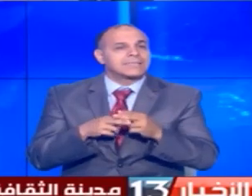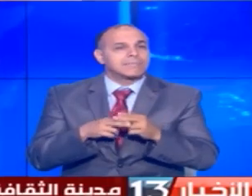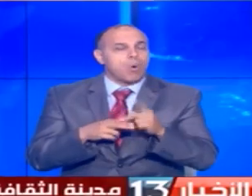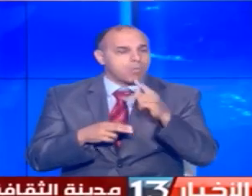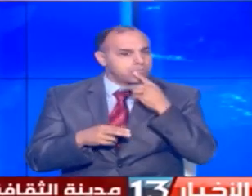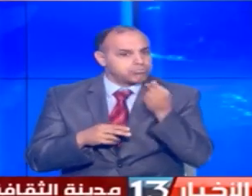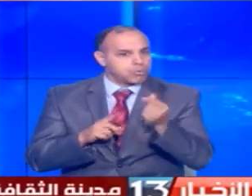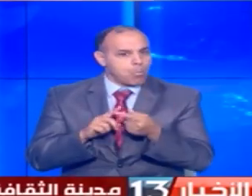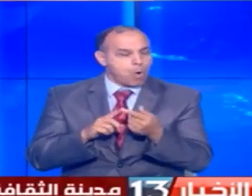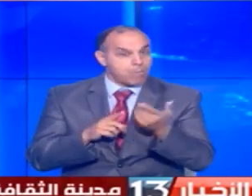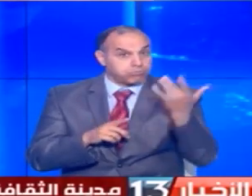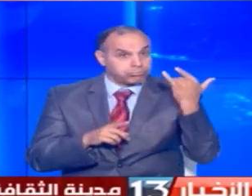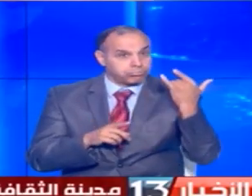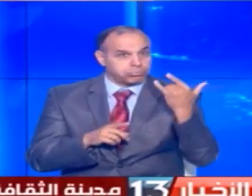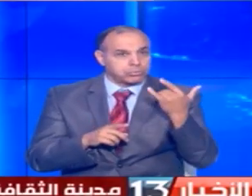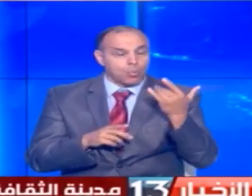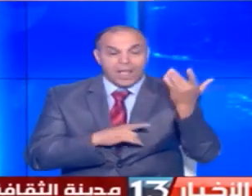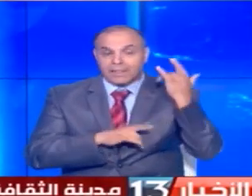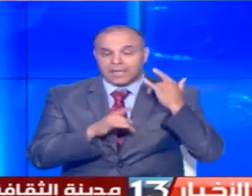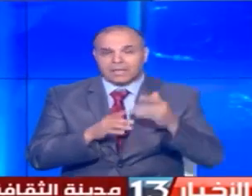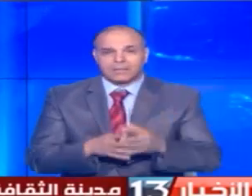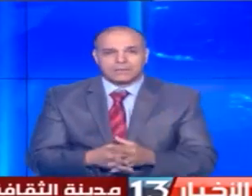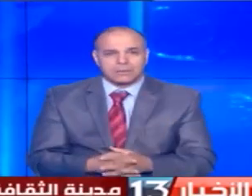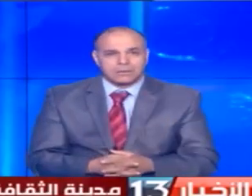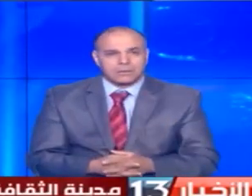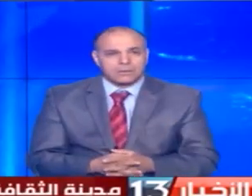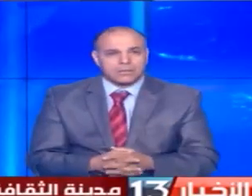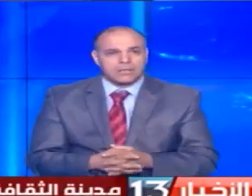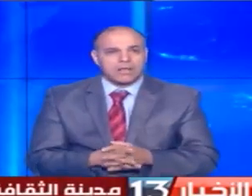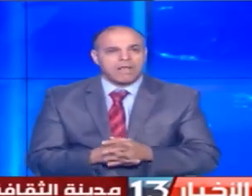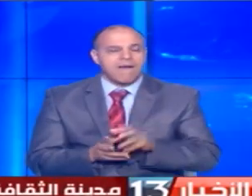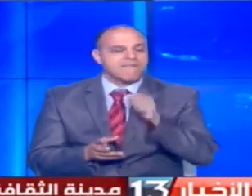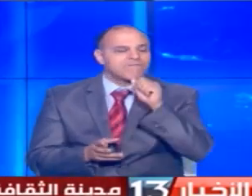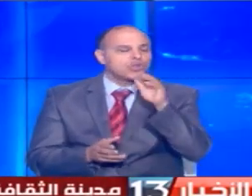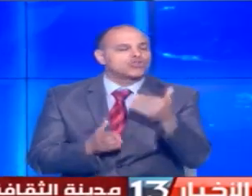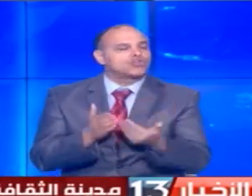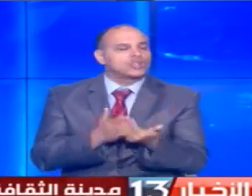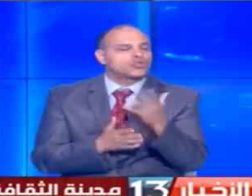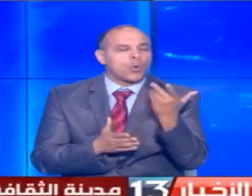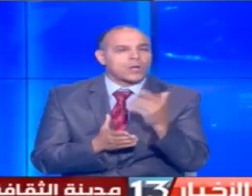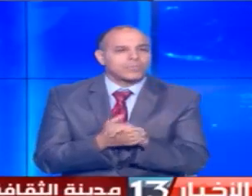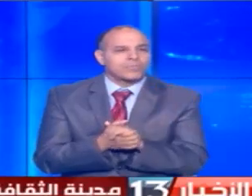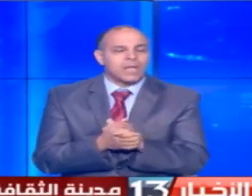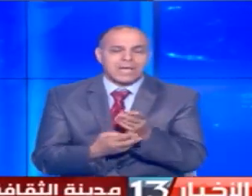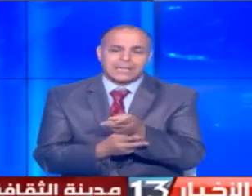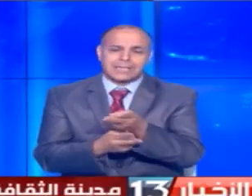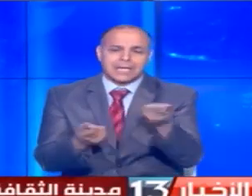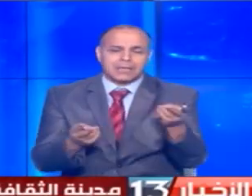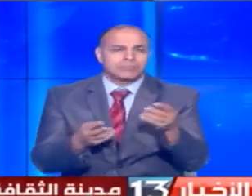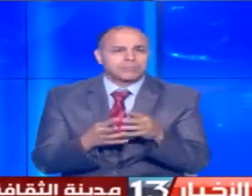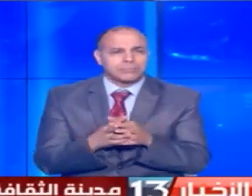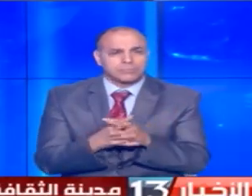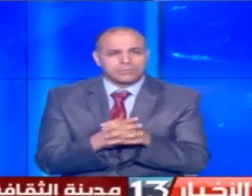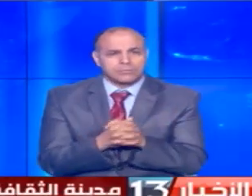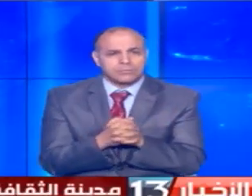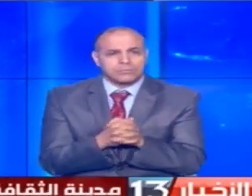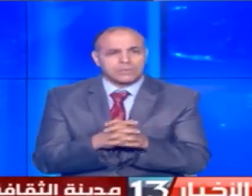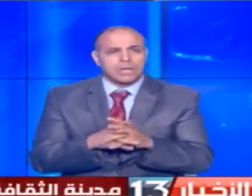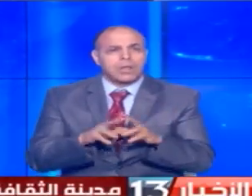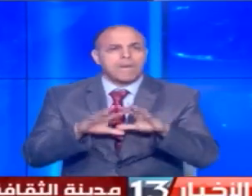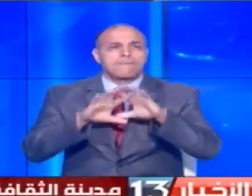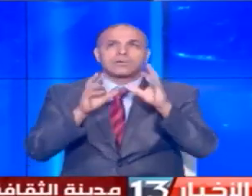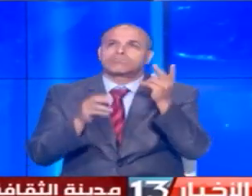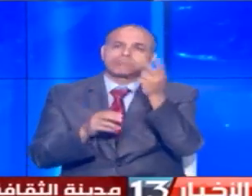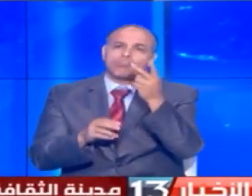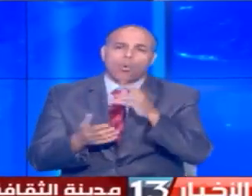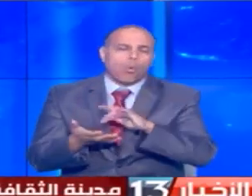رمزية حضارية وتاريخية. فن معاصر يعني طرح الإشكال اللي